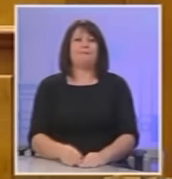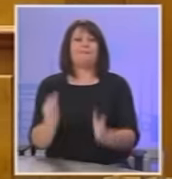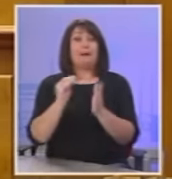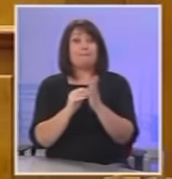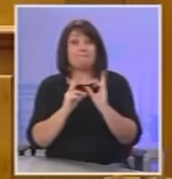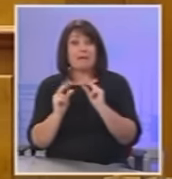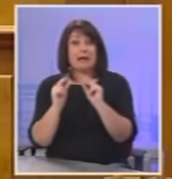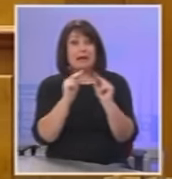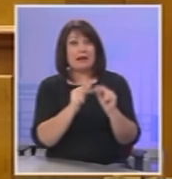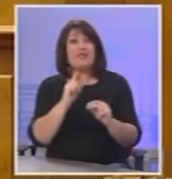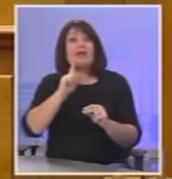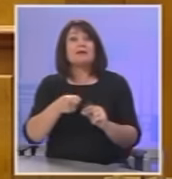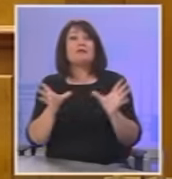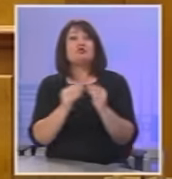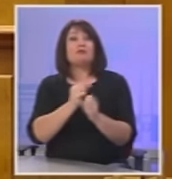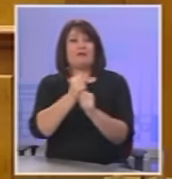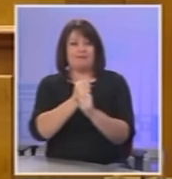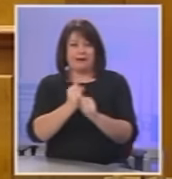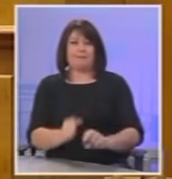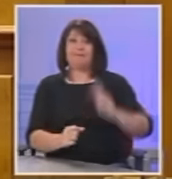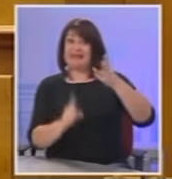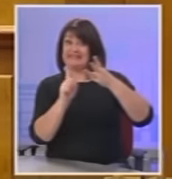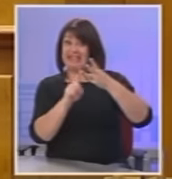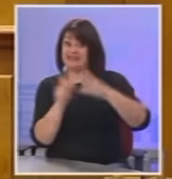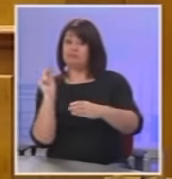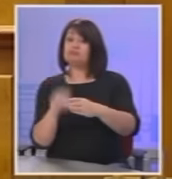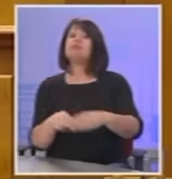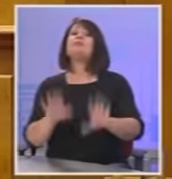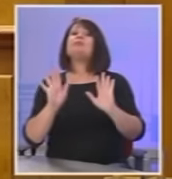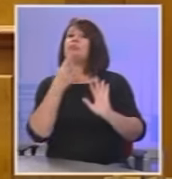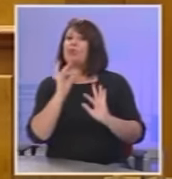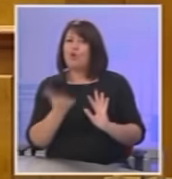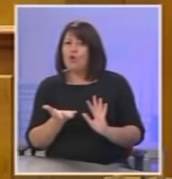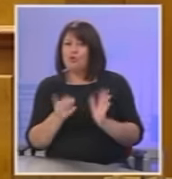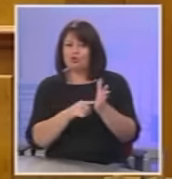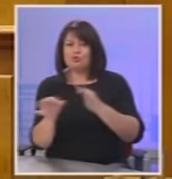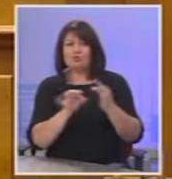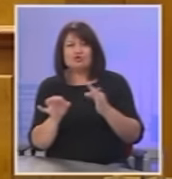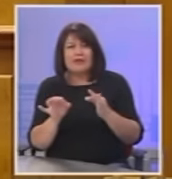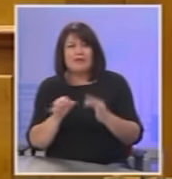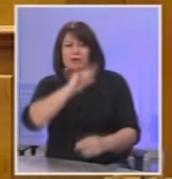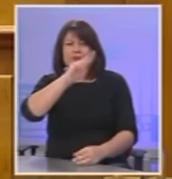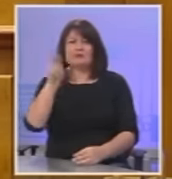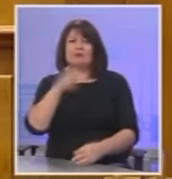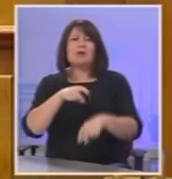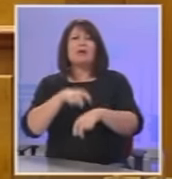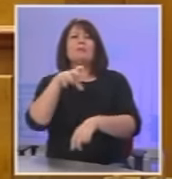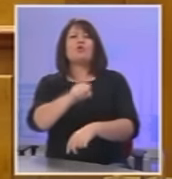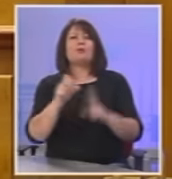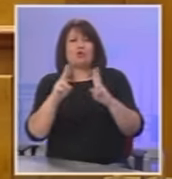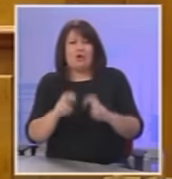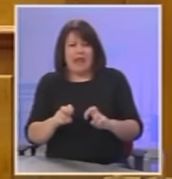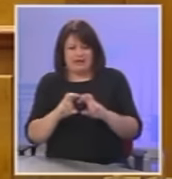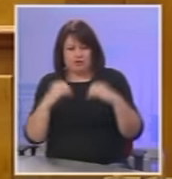τη διάταξη. Τρίτον, το καταψηφίζουμε γιατί το νομοσχέδιο τον καταργεί τον προληπτικό έλεγχο από το ελεκτικό